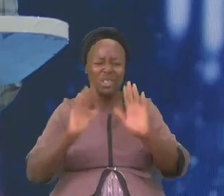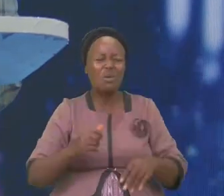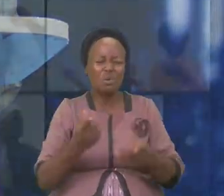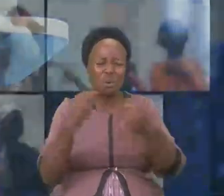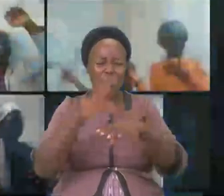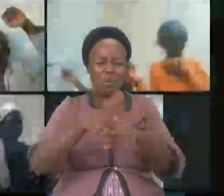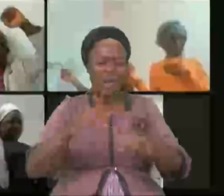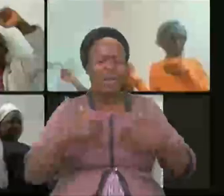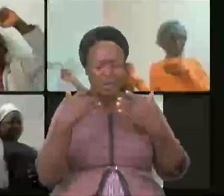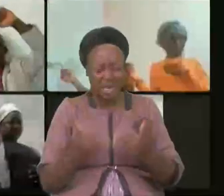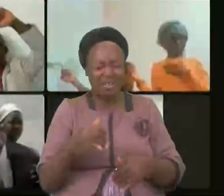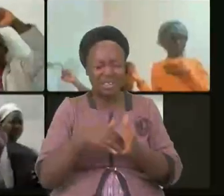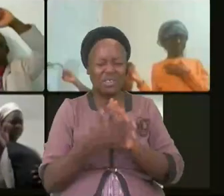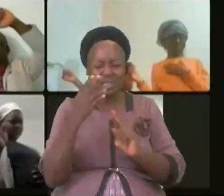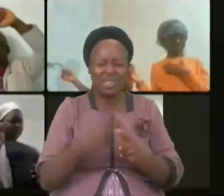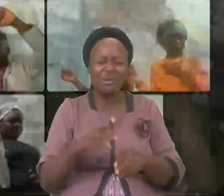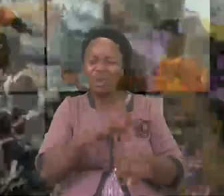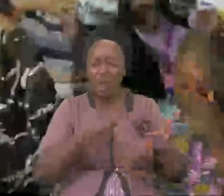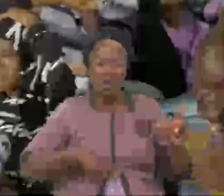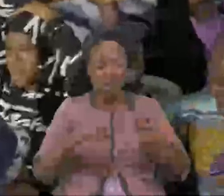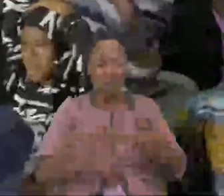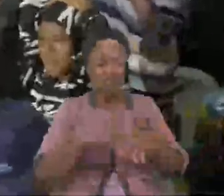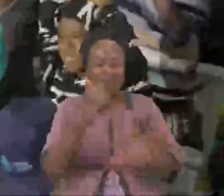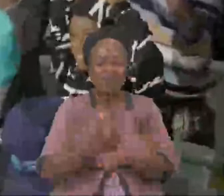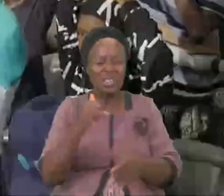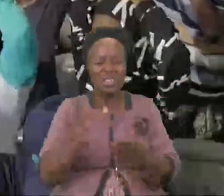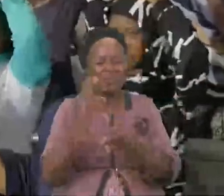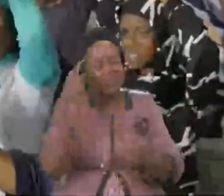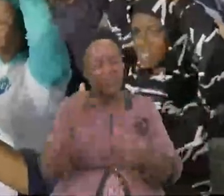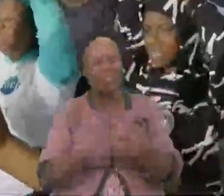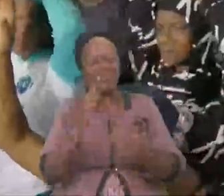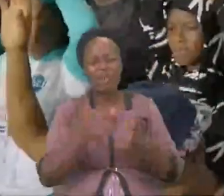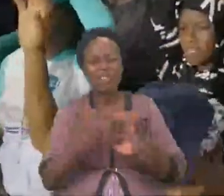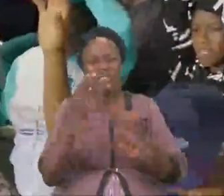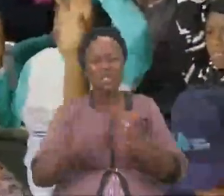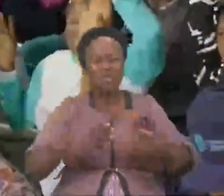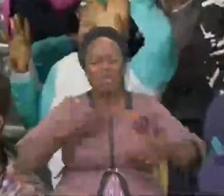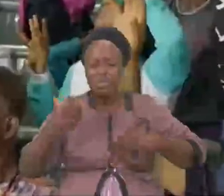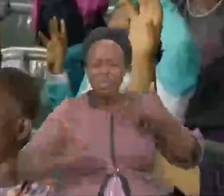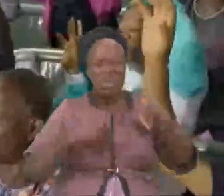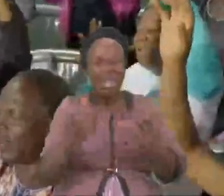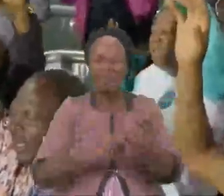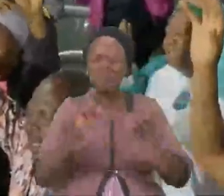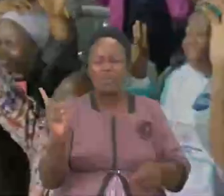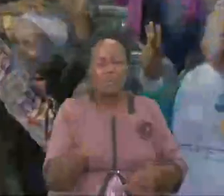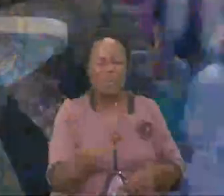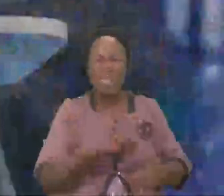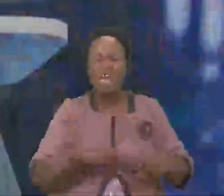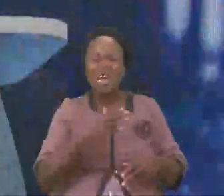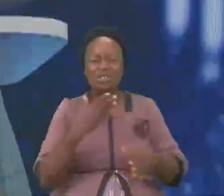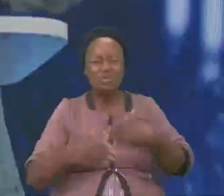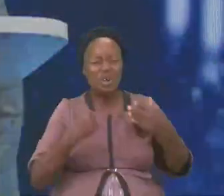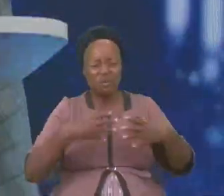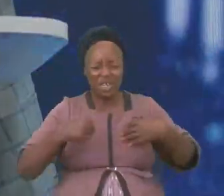dans chaque vie maintenant. Seigneur, confirme-le pour tout le monde. La joie partout, la joie de